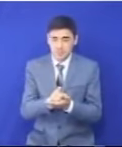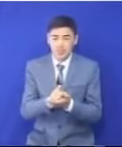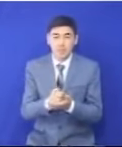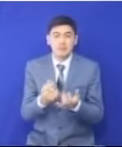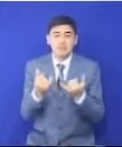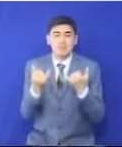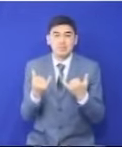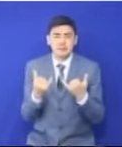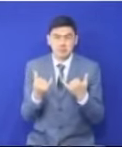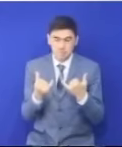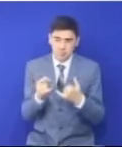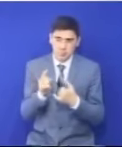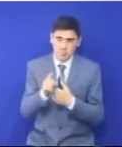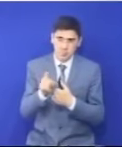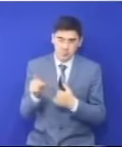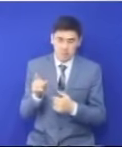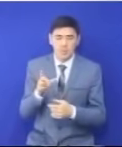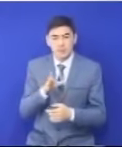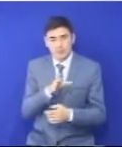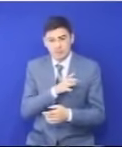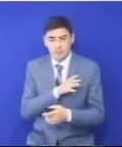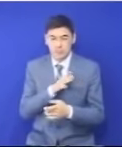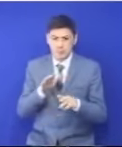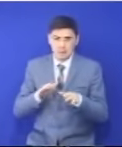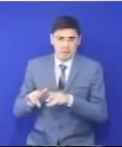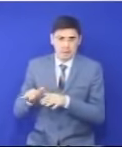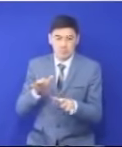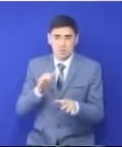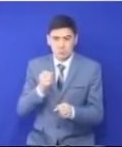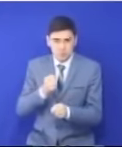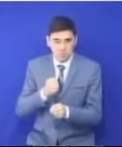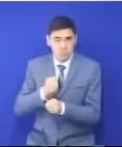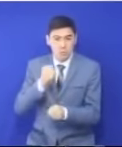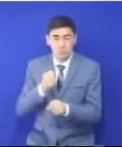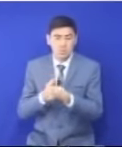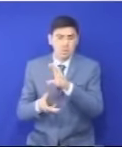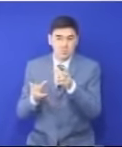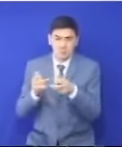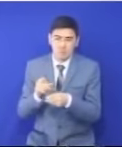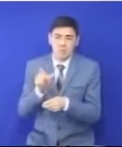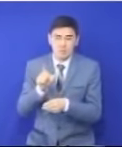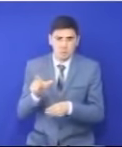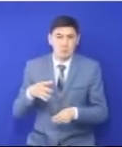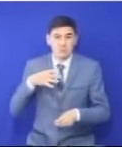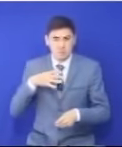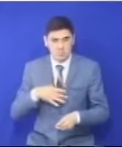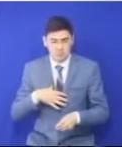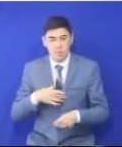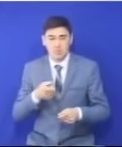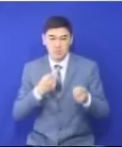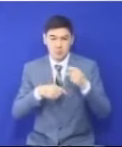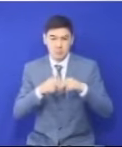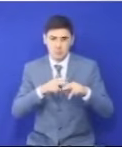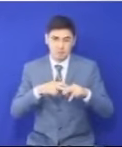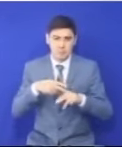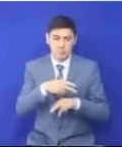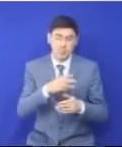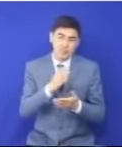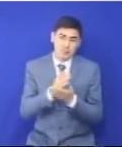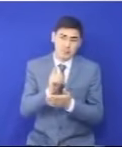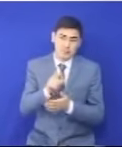әдіс нәтижелі болған көрінеді. Атқарылатын шаралар барысында таяу уақыттары қала бойынша 80 абонент электр